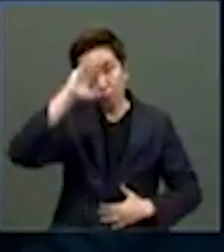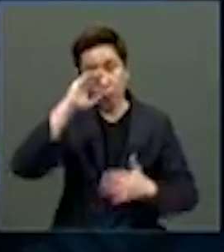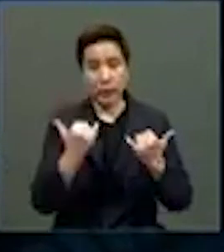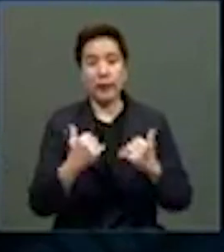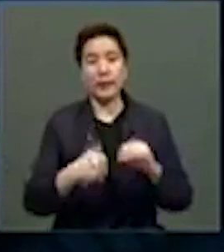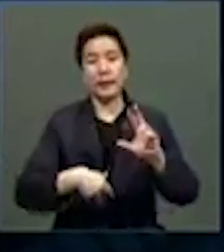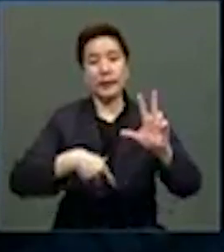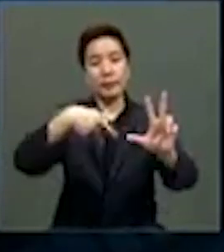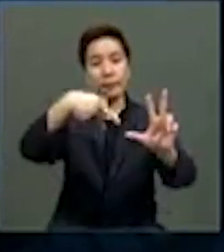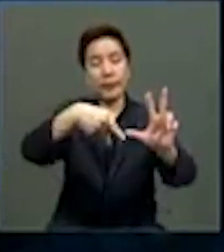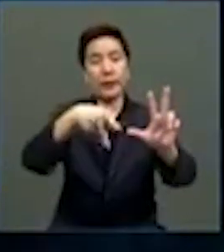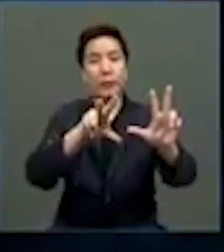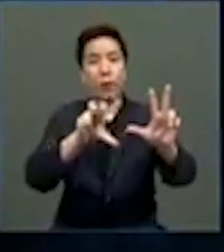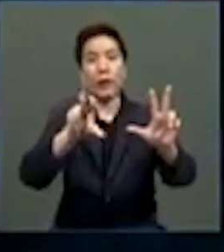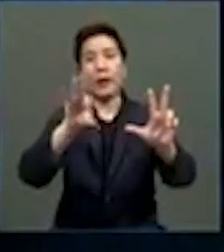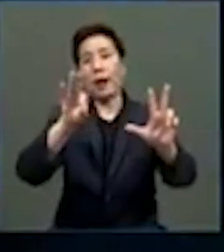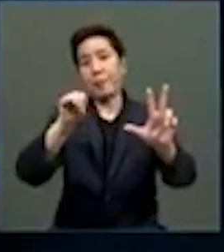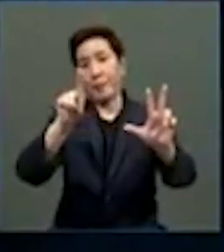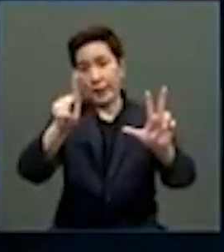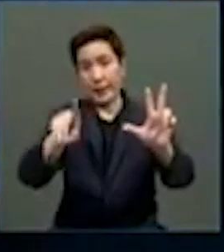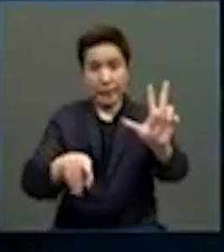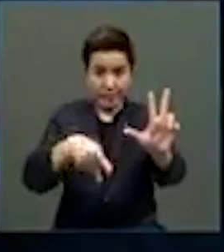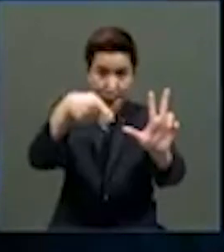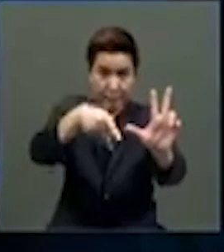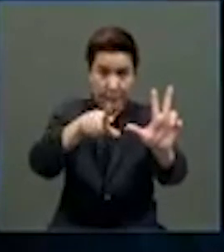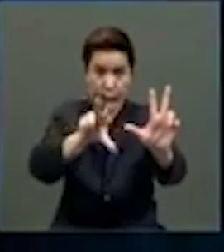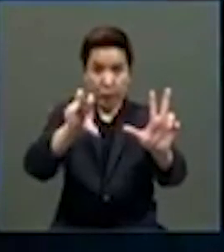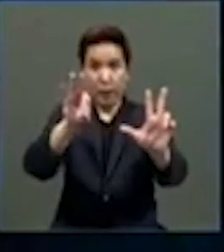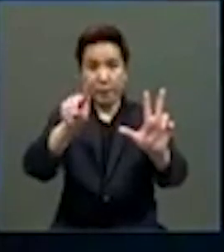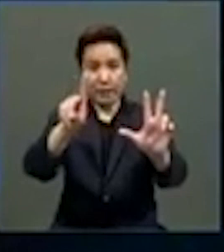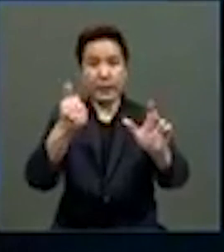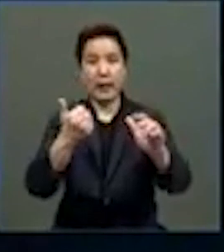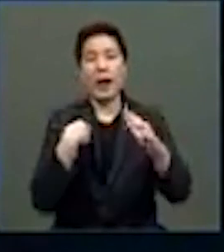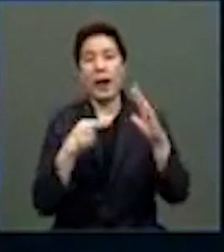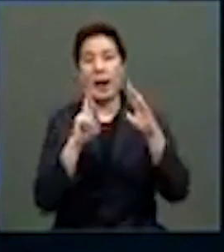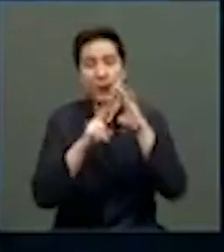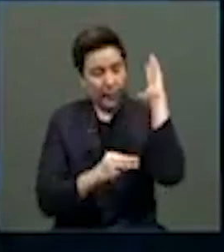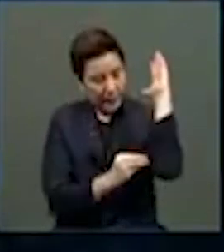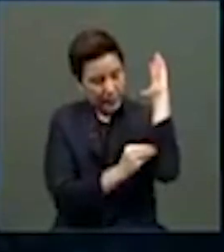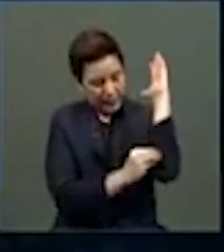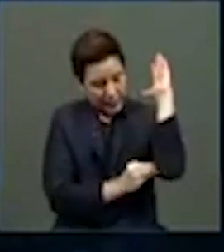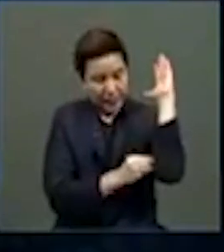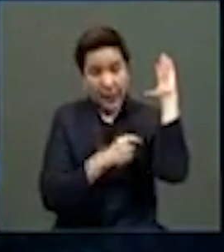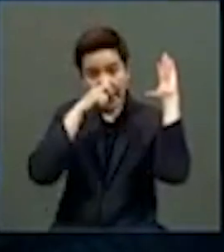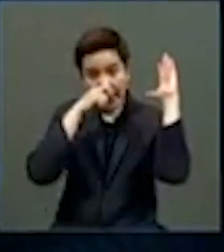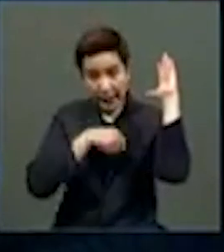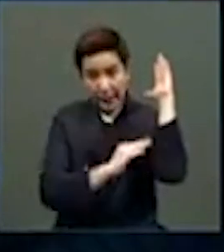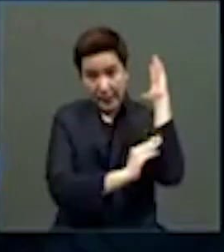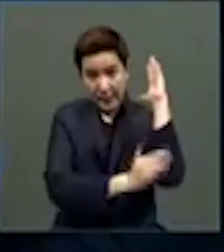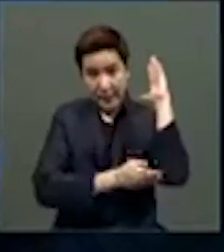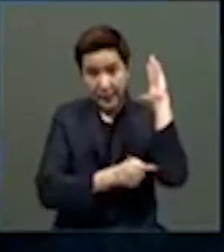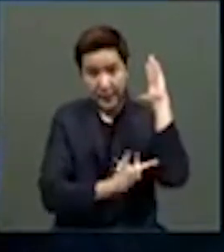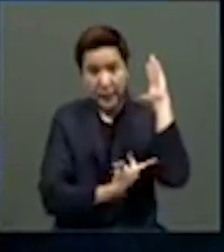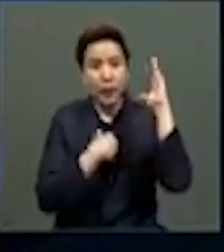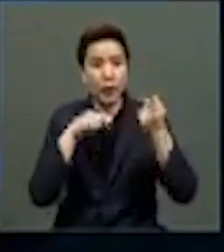ที่3391รายค่ะโดย 4ร้านนะคะที่มีชายแดนติดกับประเทศ